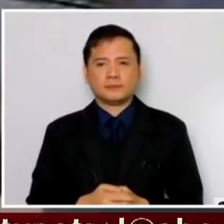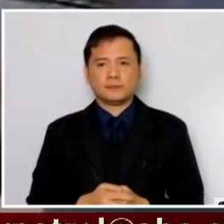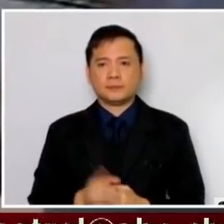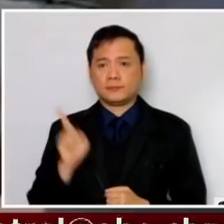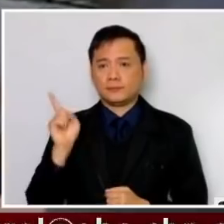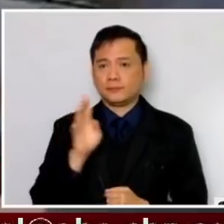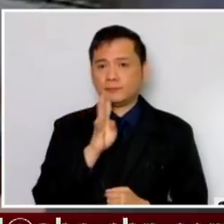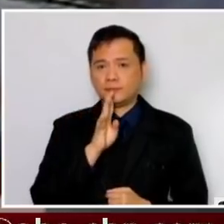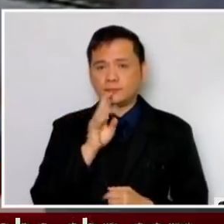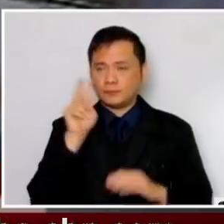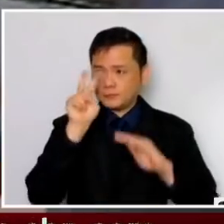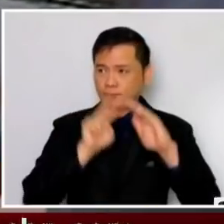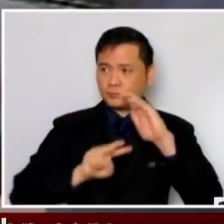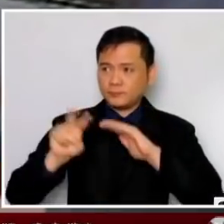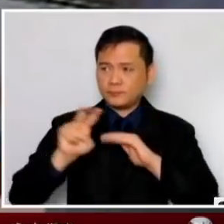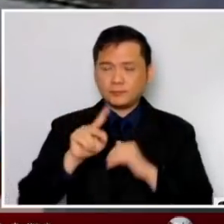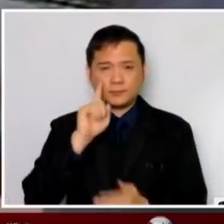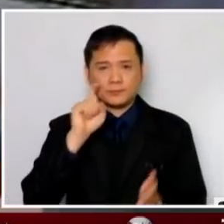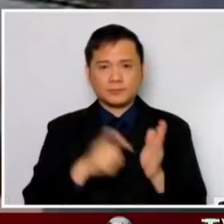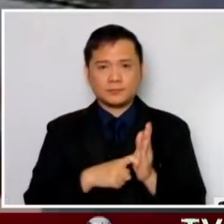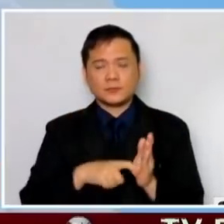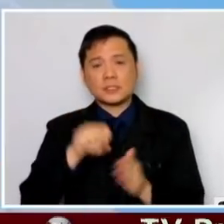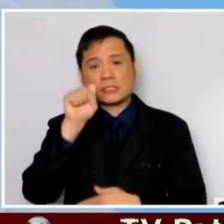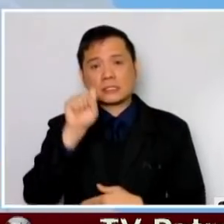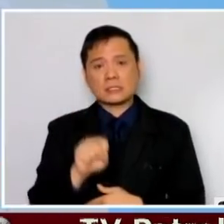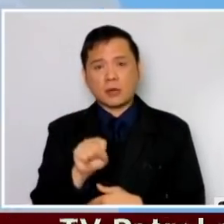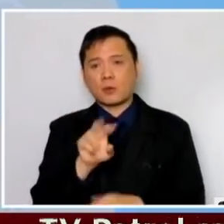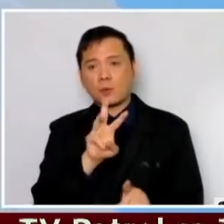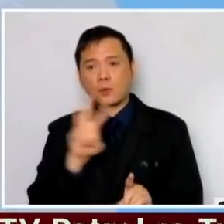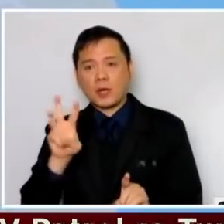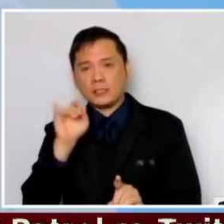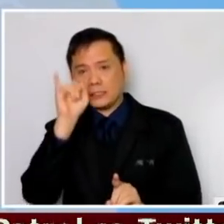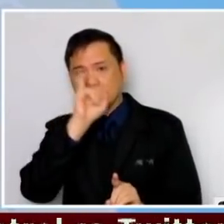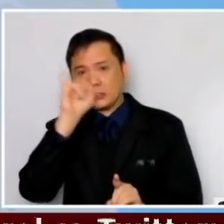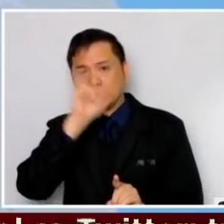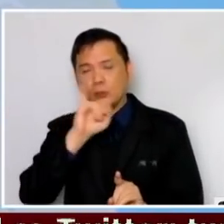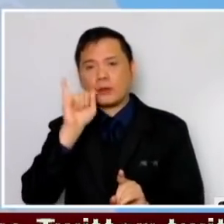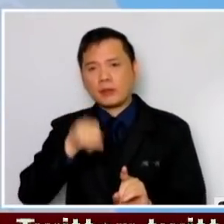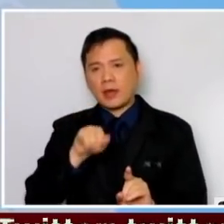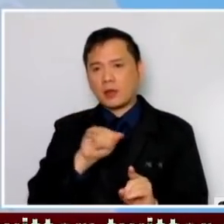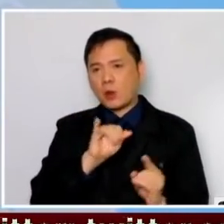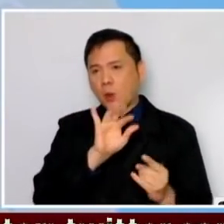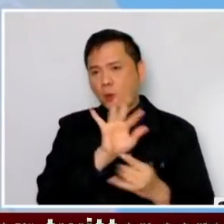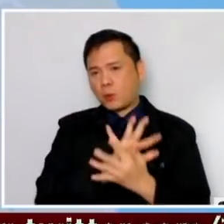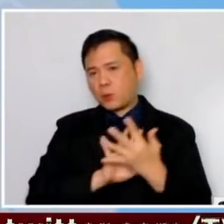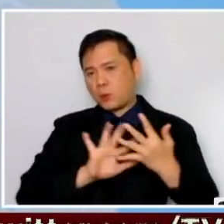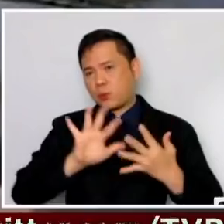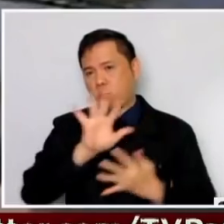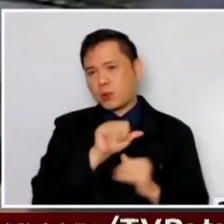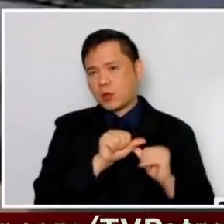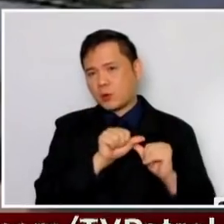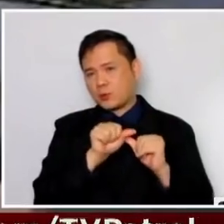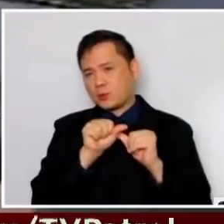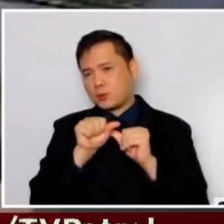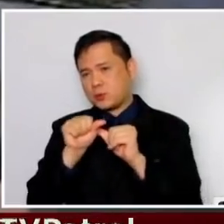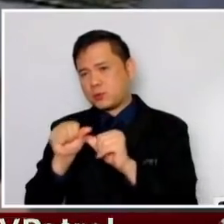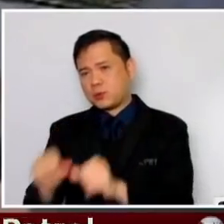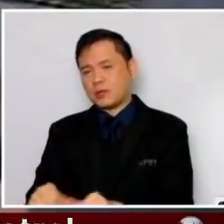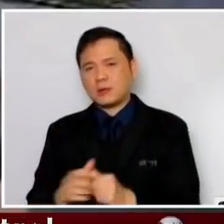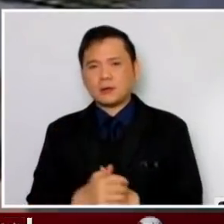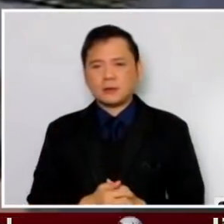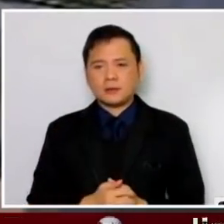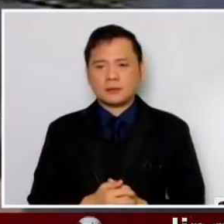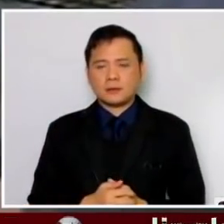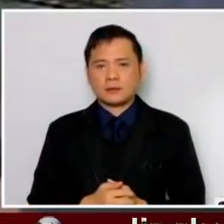because southwest of Iloilo City ang nakalagay. So it can be Uton, Tigbawan, and down to Gimbal,